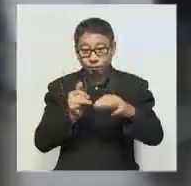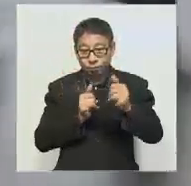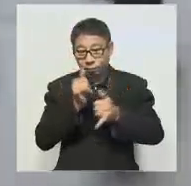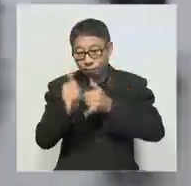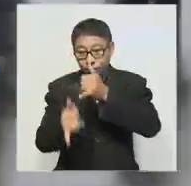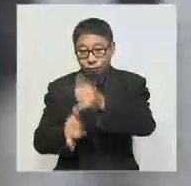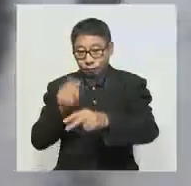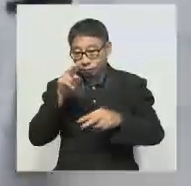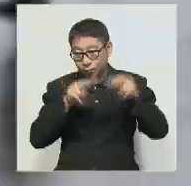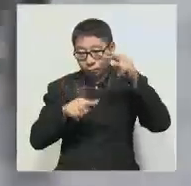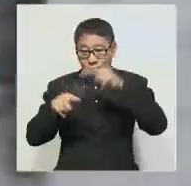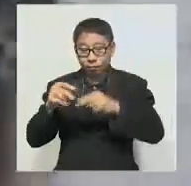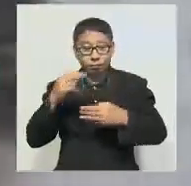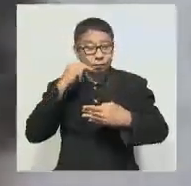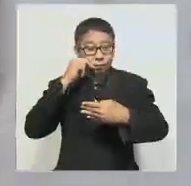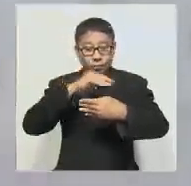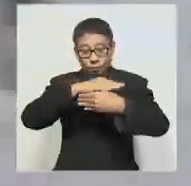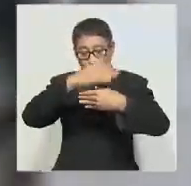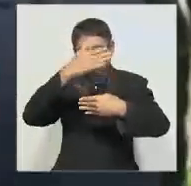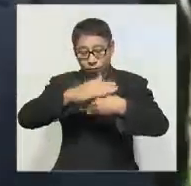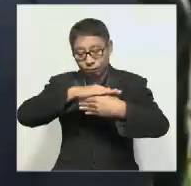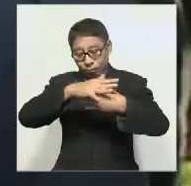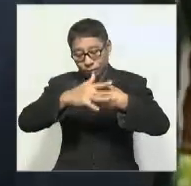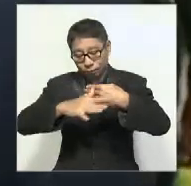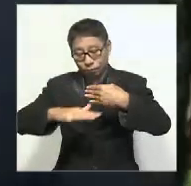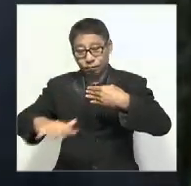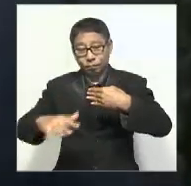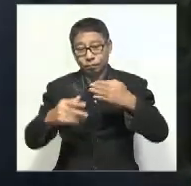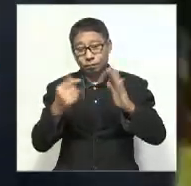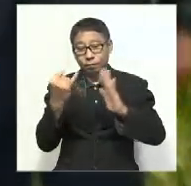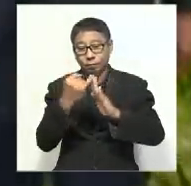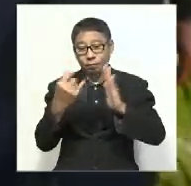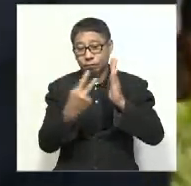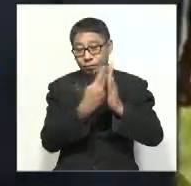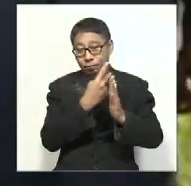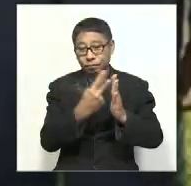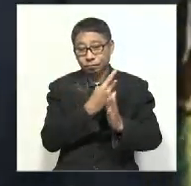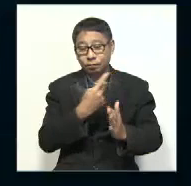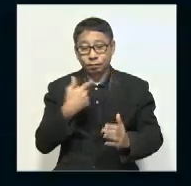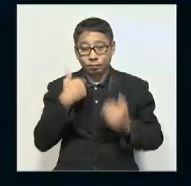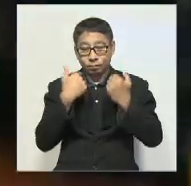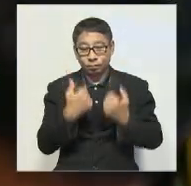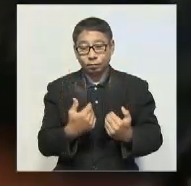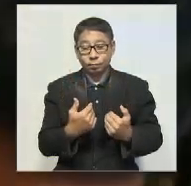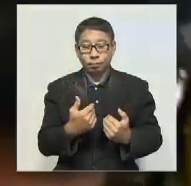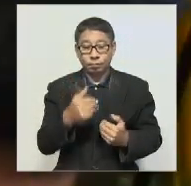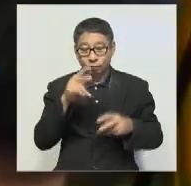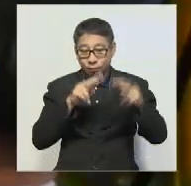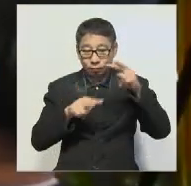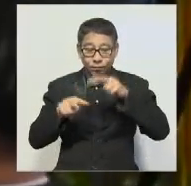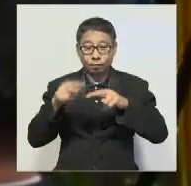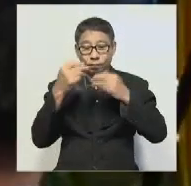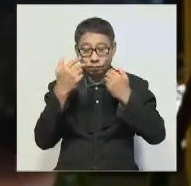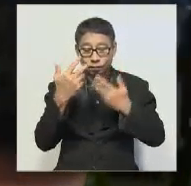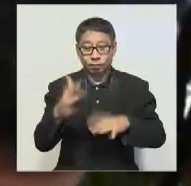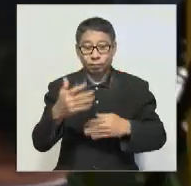ที่ติดตามสถานการณ์การระบายน้ำของเขื่อนวชิราลงกรณ์ที่อำเภอทองผาภูมิจังหวัดกาญจนบุรีค่ะหลัง